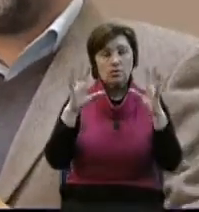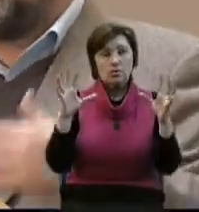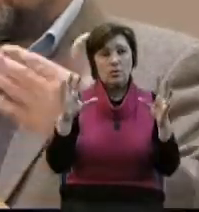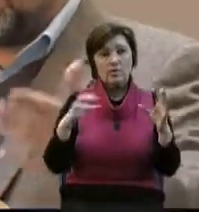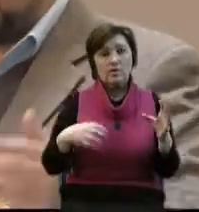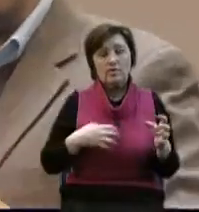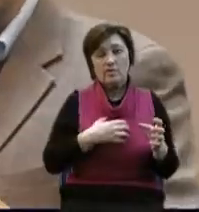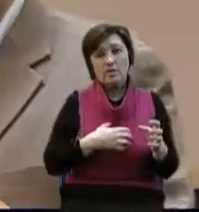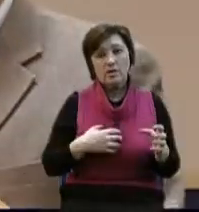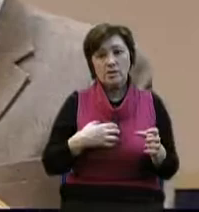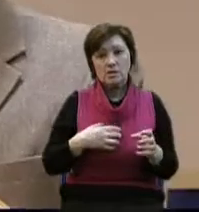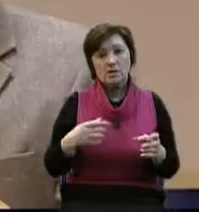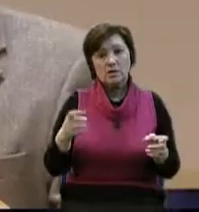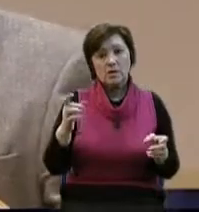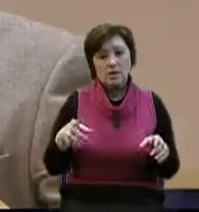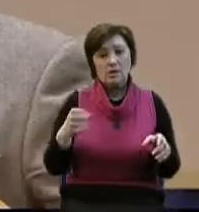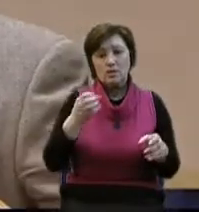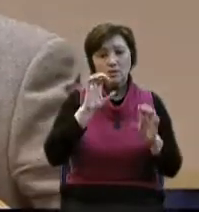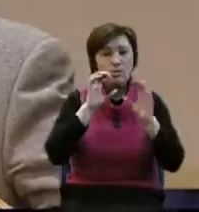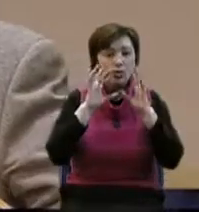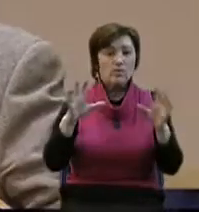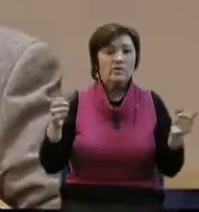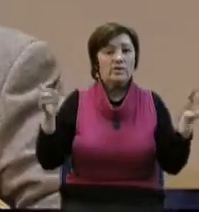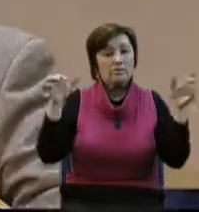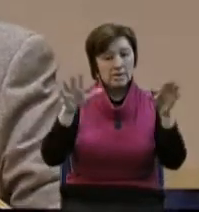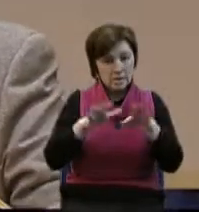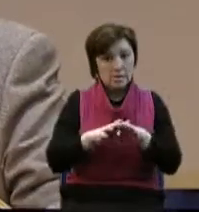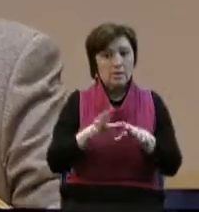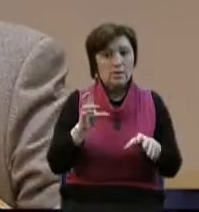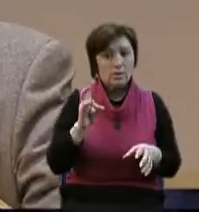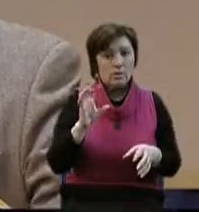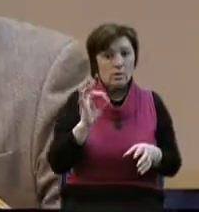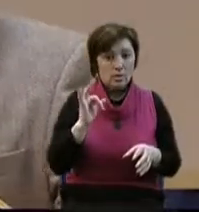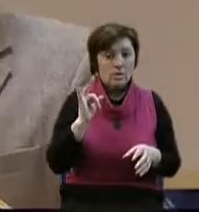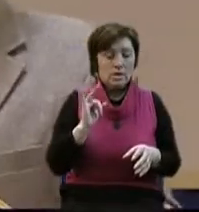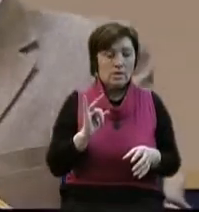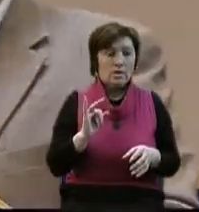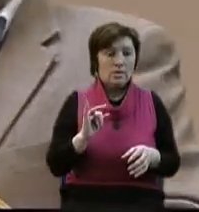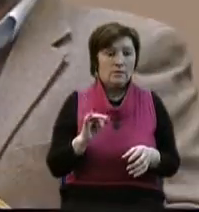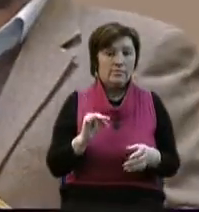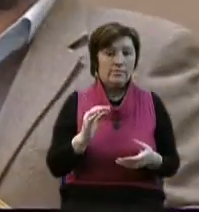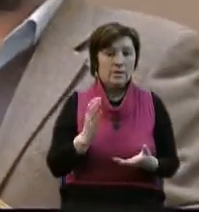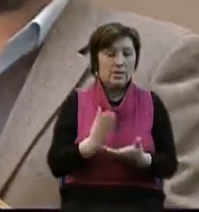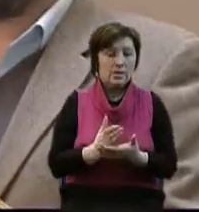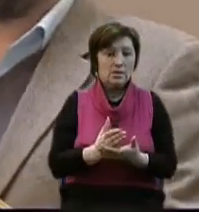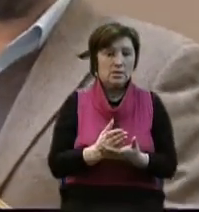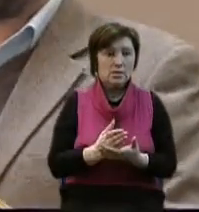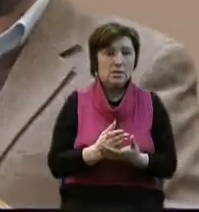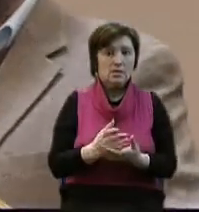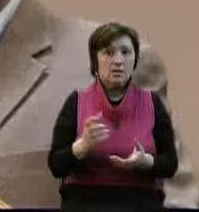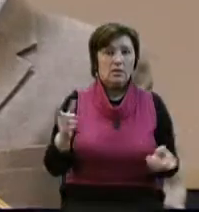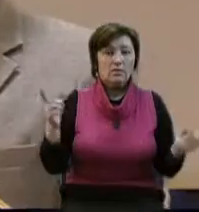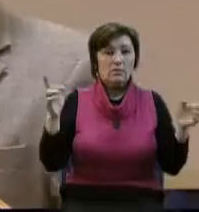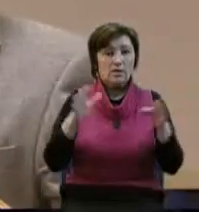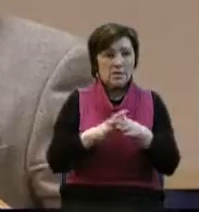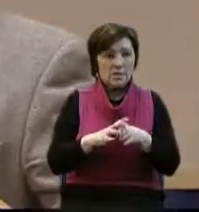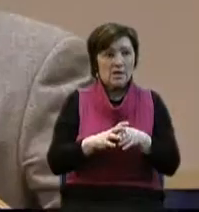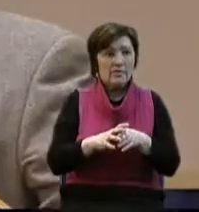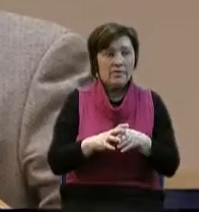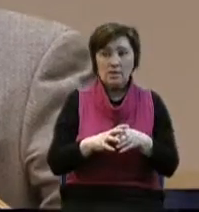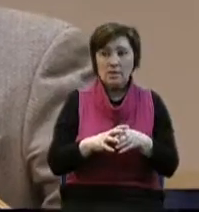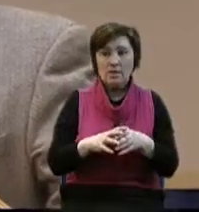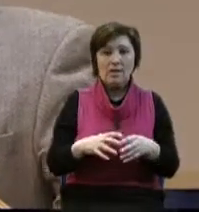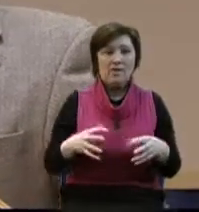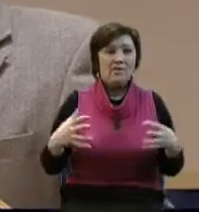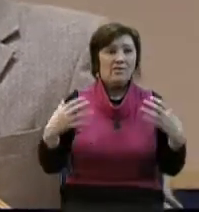или духовное благословение, но также можно в этом заметить в какой-то степени даже благословение физическое, в